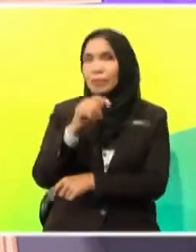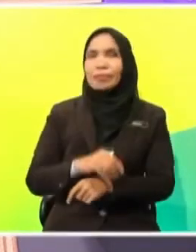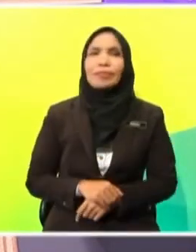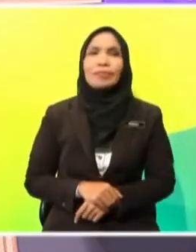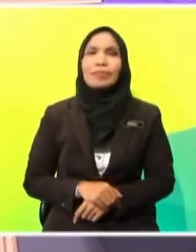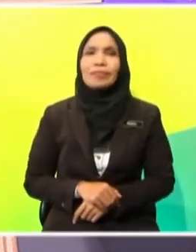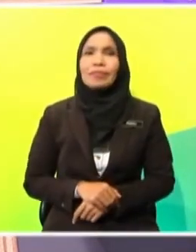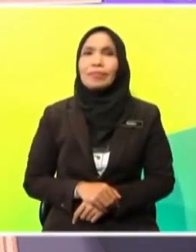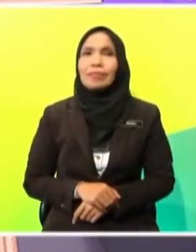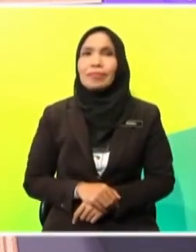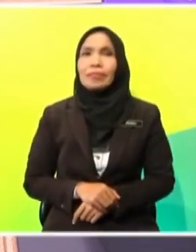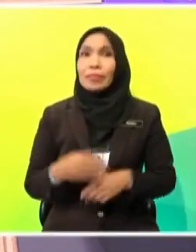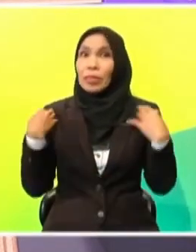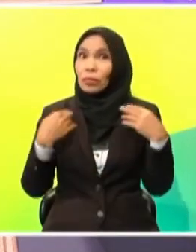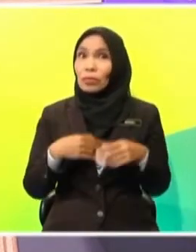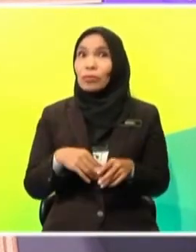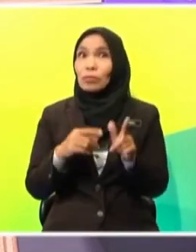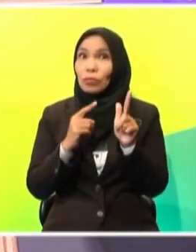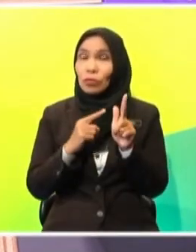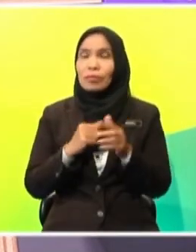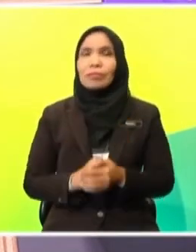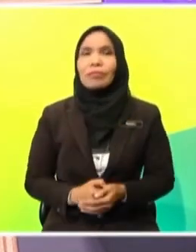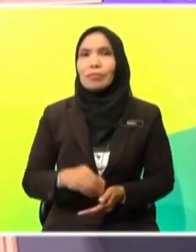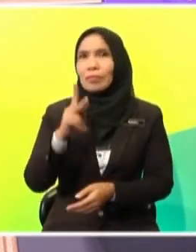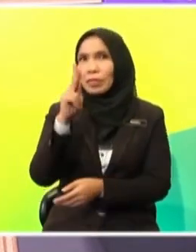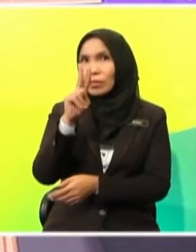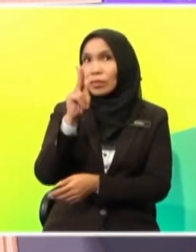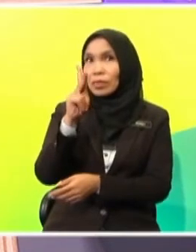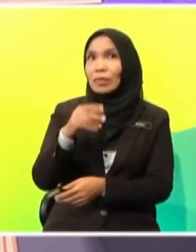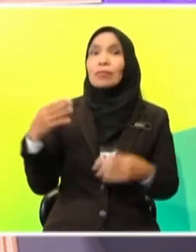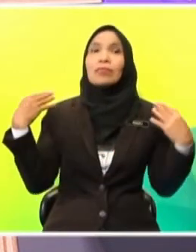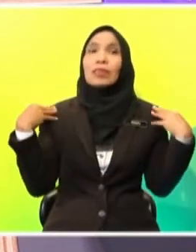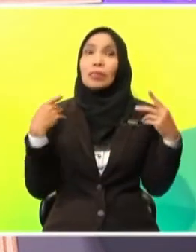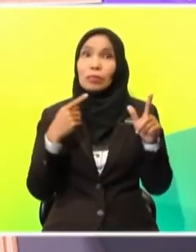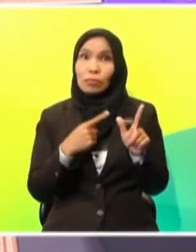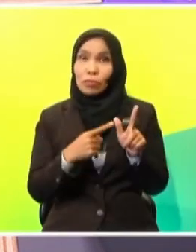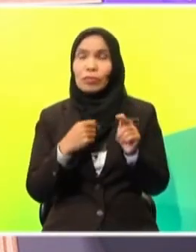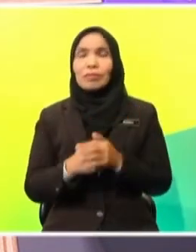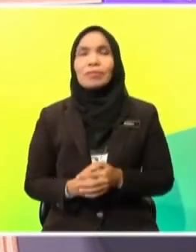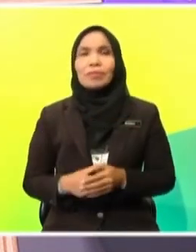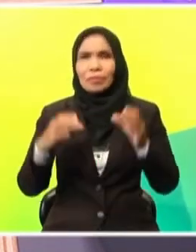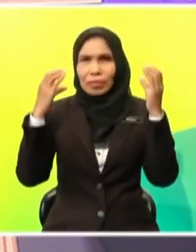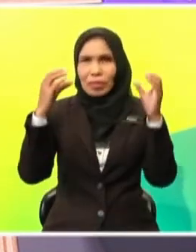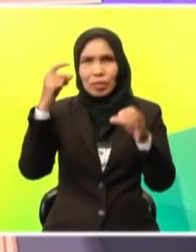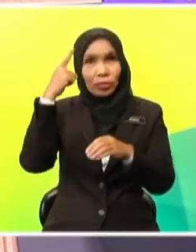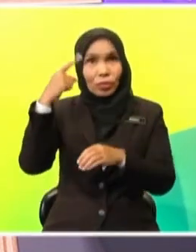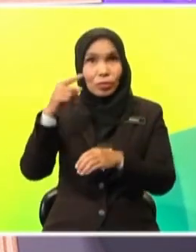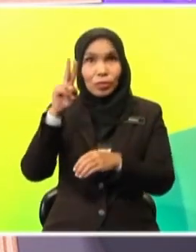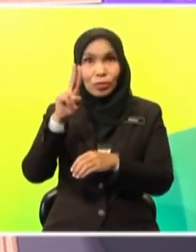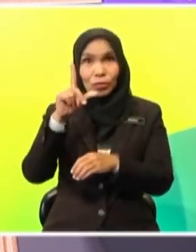ada dua dan konten vokal konsonan a2c guys zona kayu kenal Pasti betul